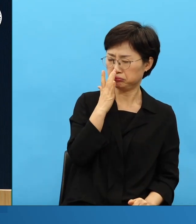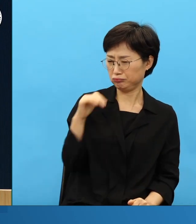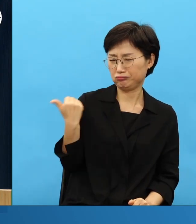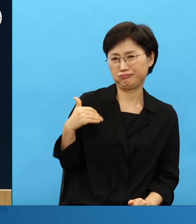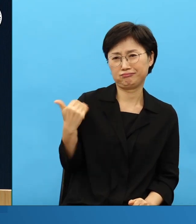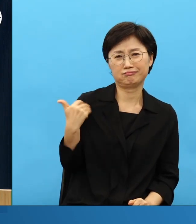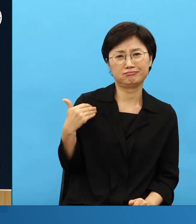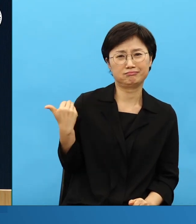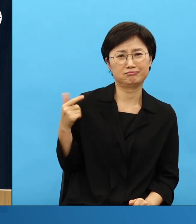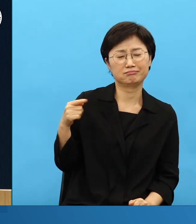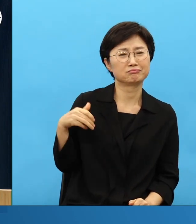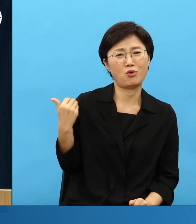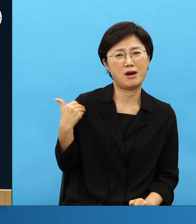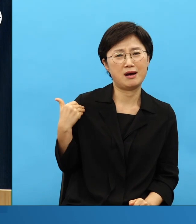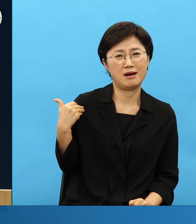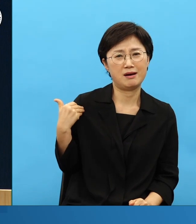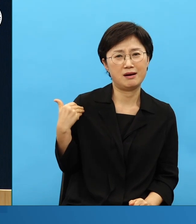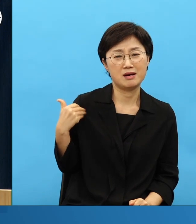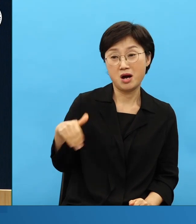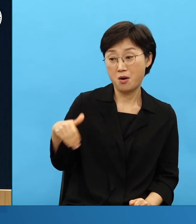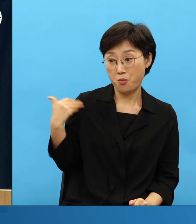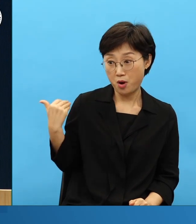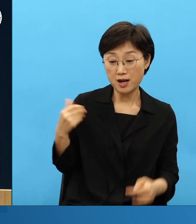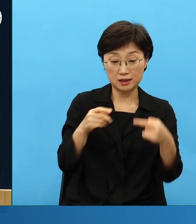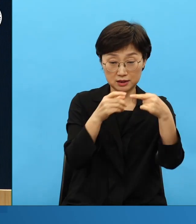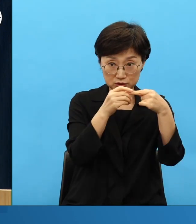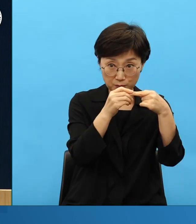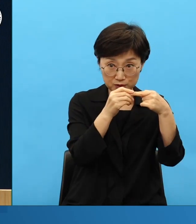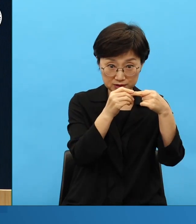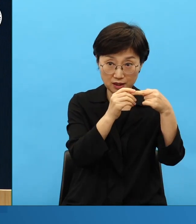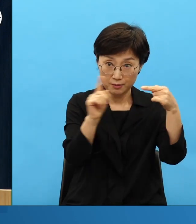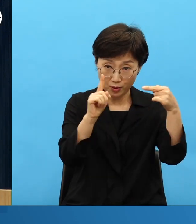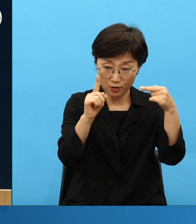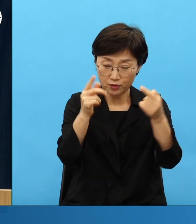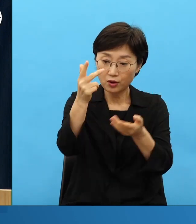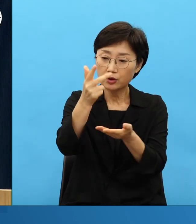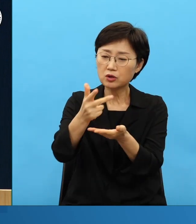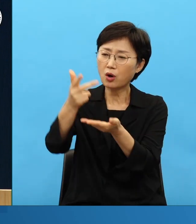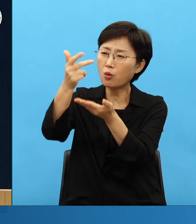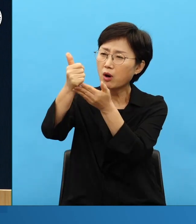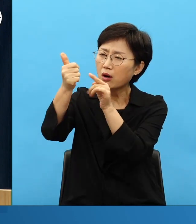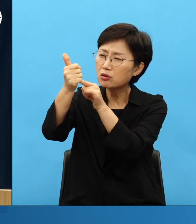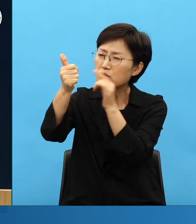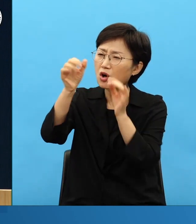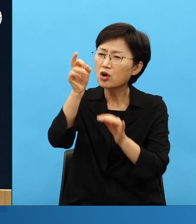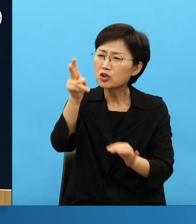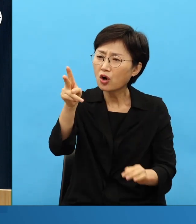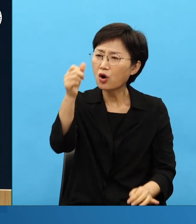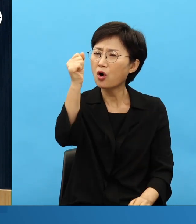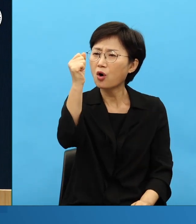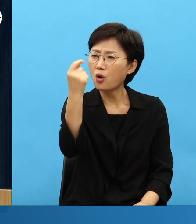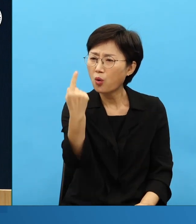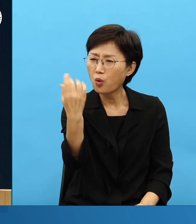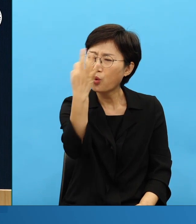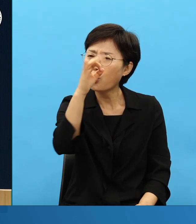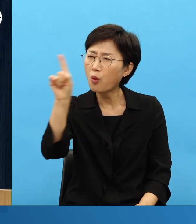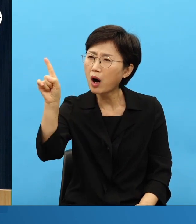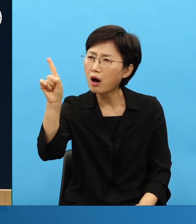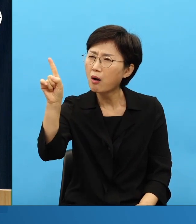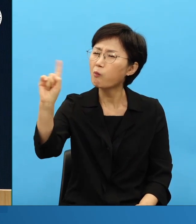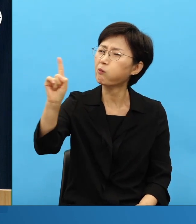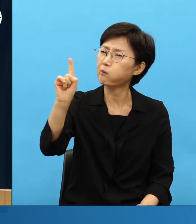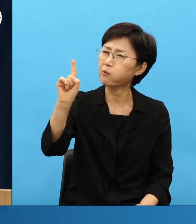not know these 5 things. 그 첫 번째 것이 여호와에 대한 오해입니다. The first was they had a misunderstanding regarding Jehovah